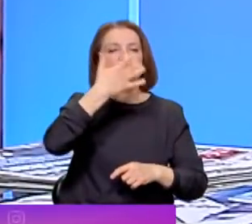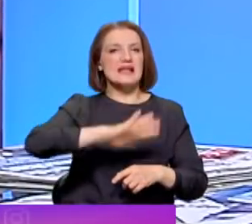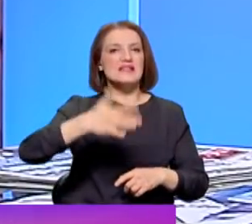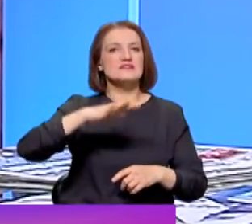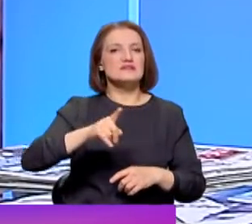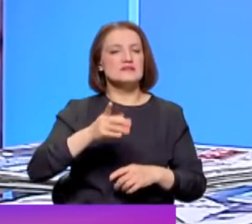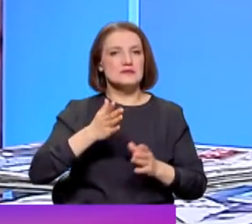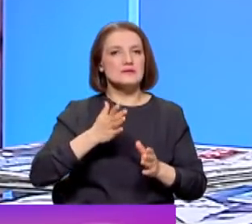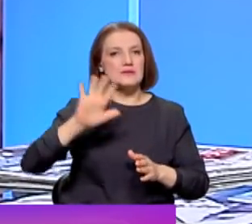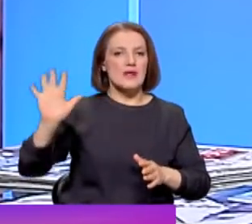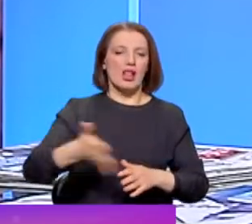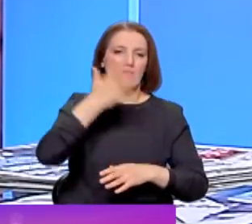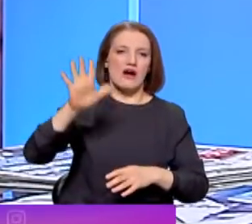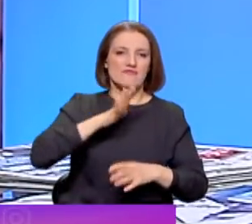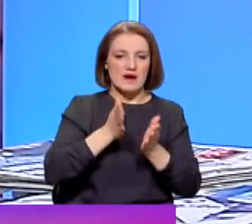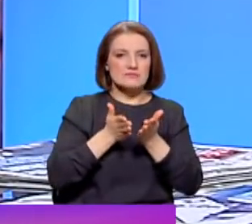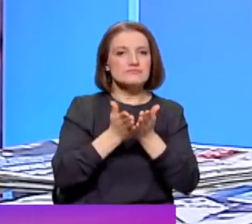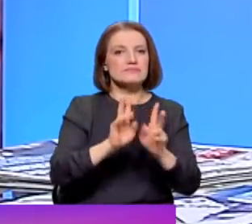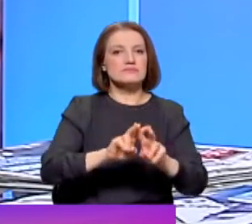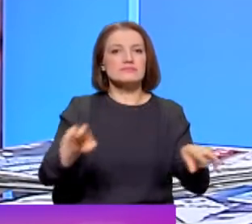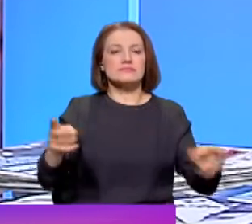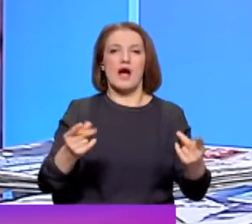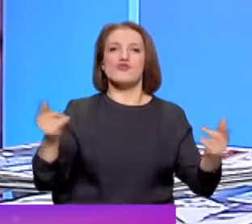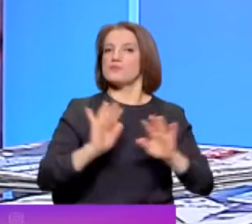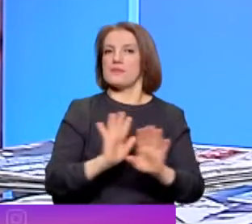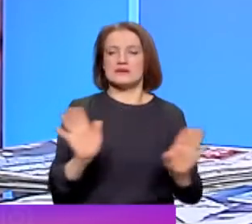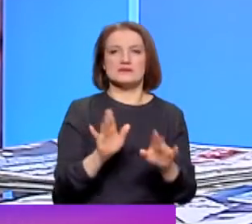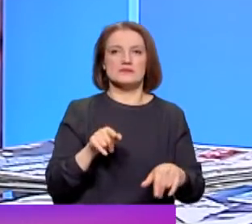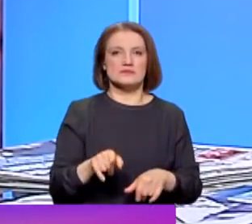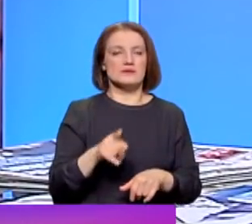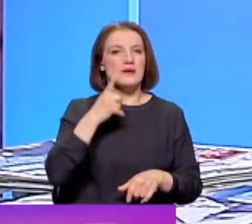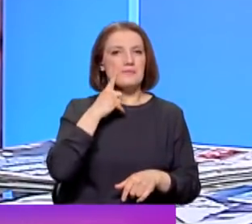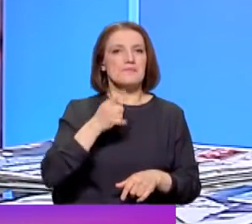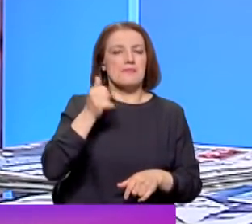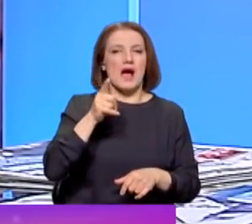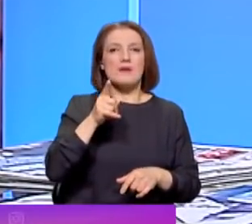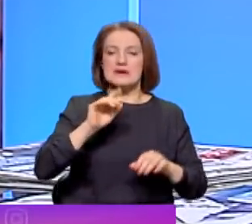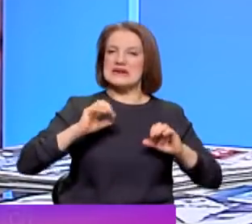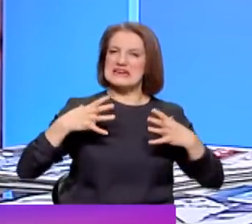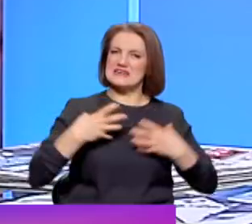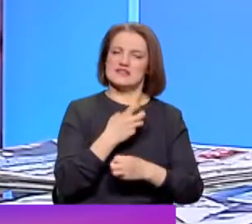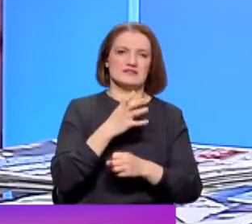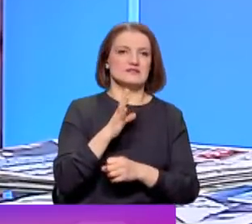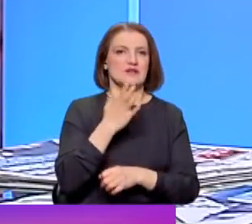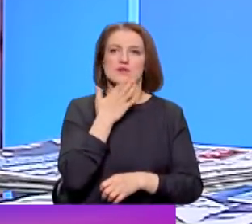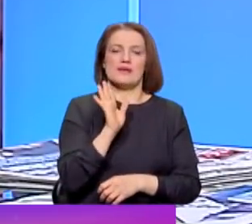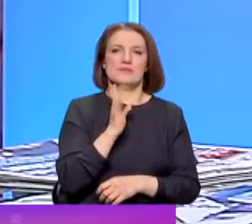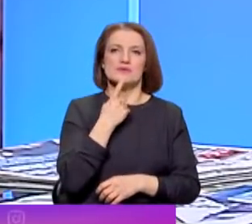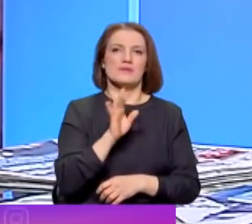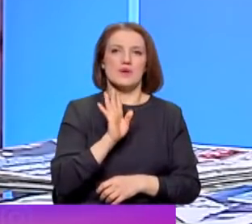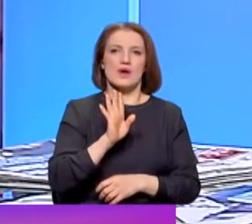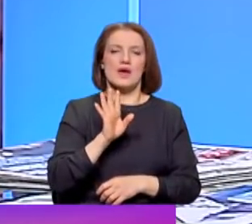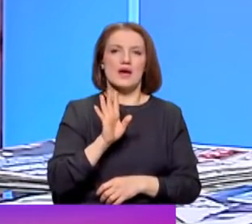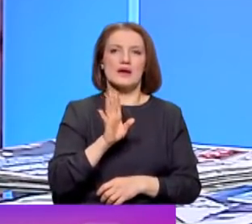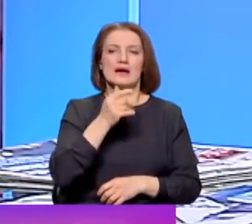diye tekneden gitmeyin ayrılmayı Hani burada Sayın bakan da bir kris tanımı yok ama AK Parti kurmaylarından operasyonu